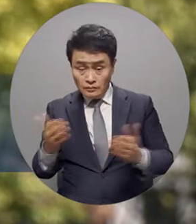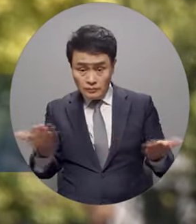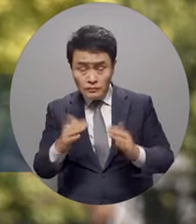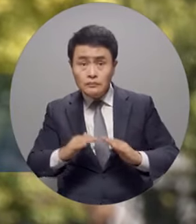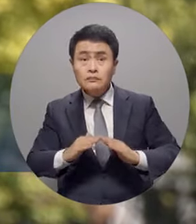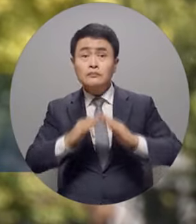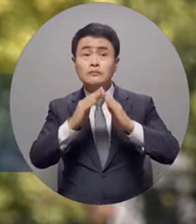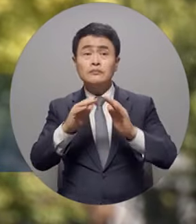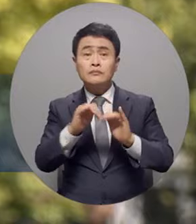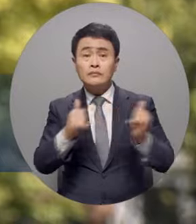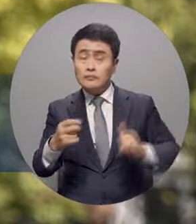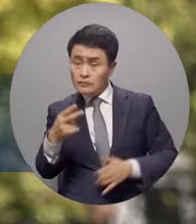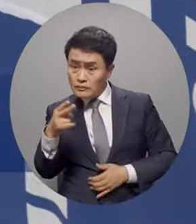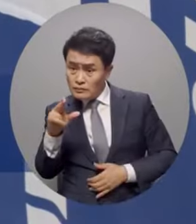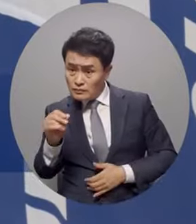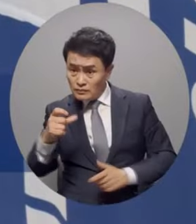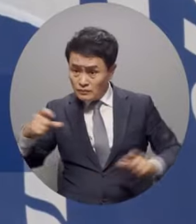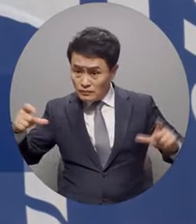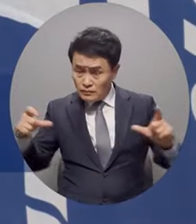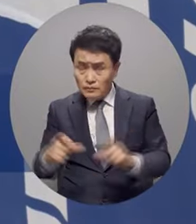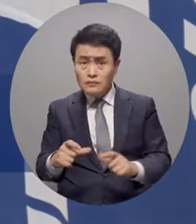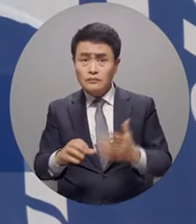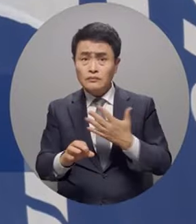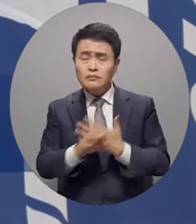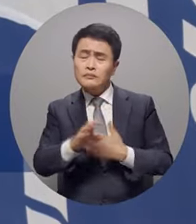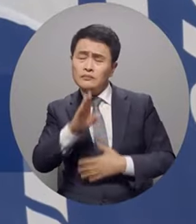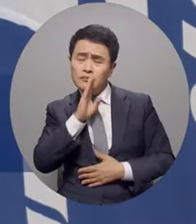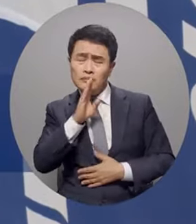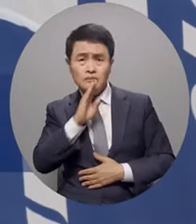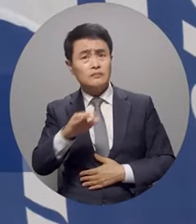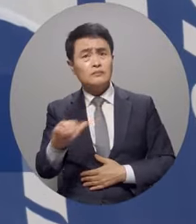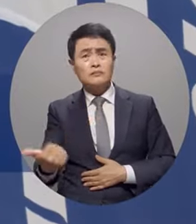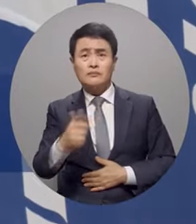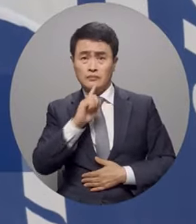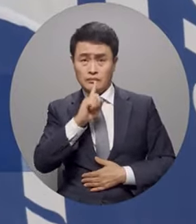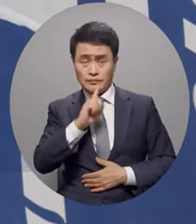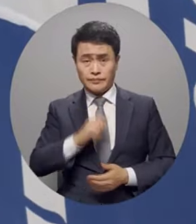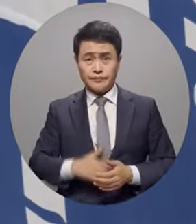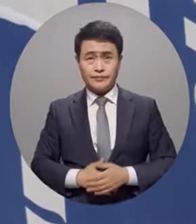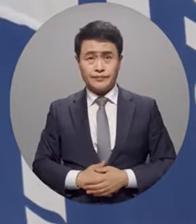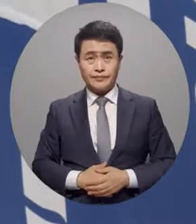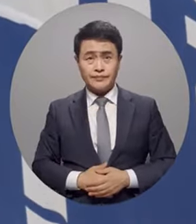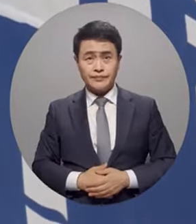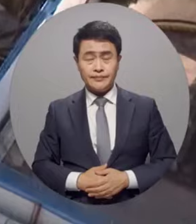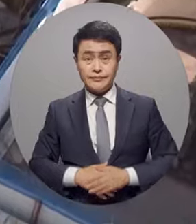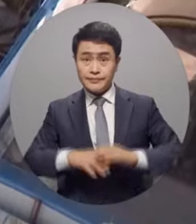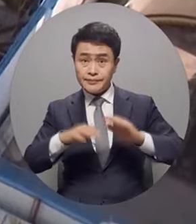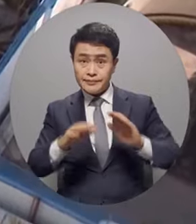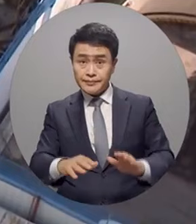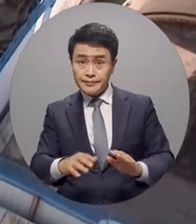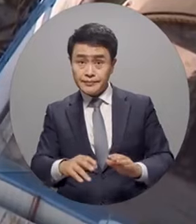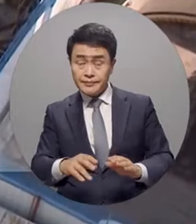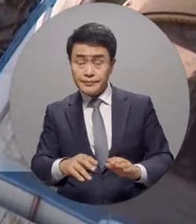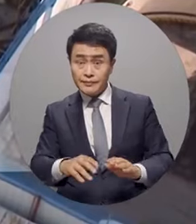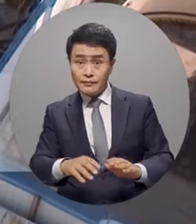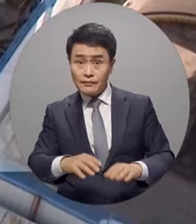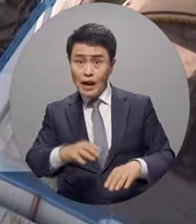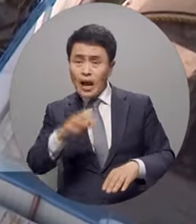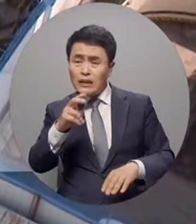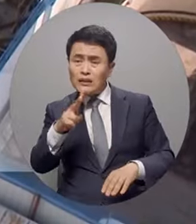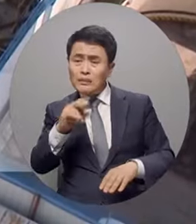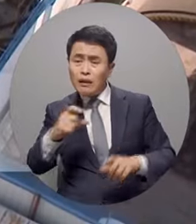노동자들은 2만 원 임금 삭감을 하면 정말 죽으라는 얘기밖에 안 됩니다. 이들은 일당 삭감을